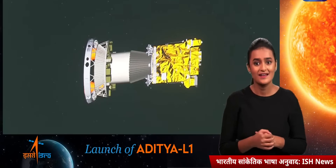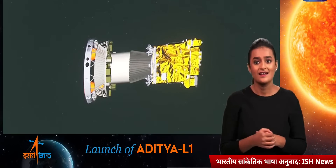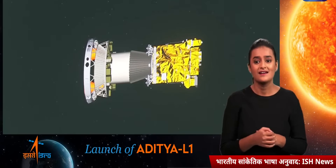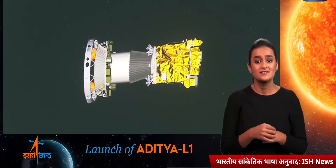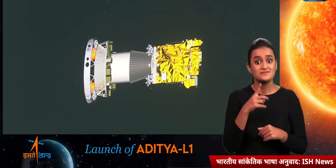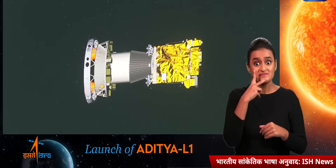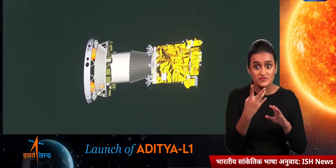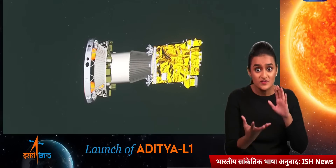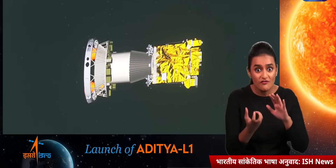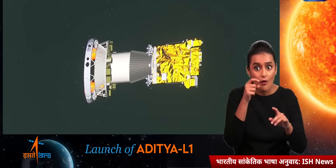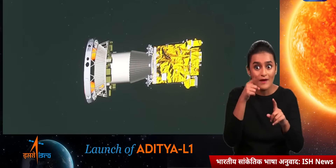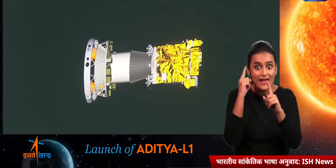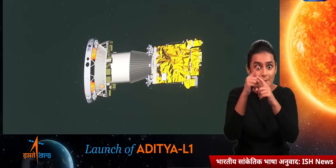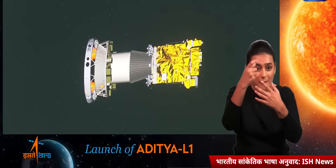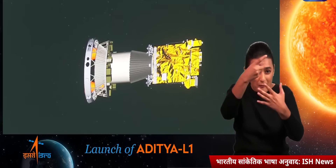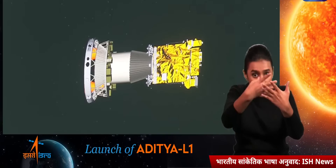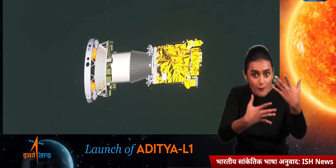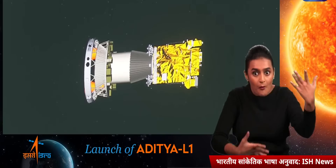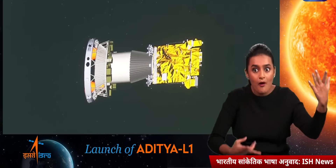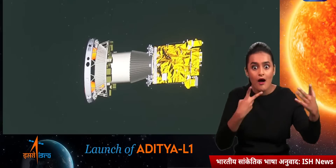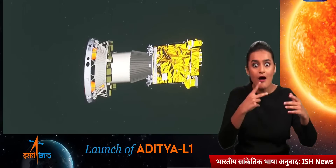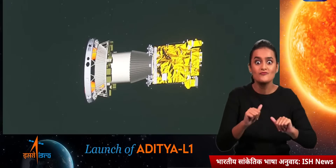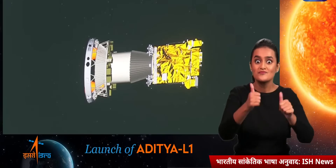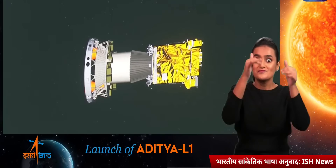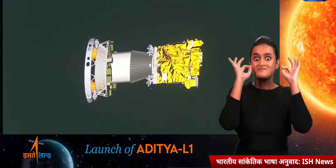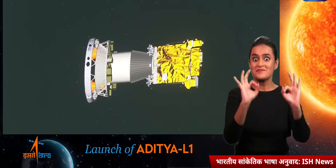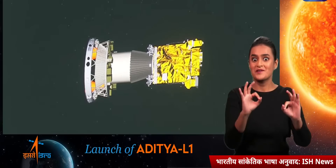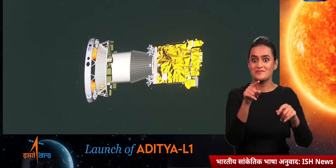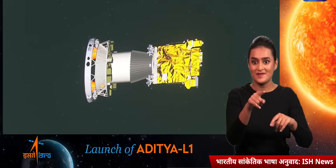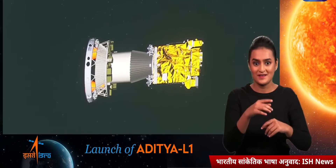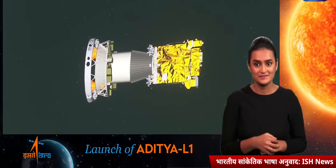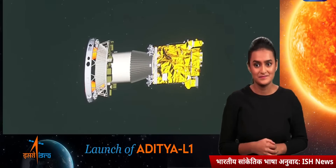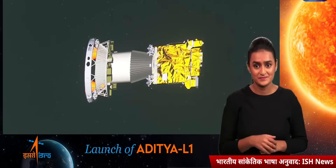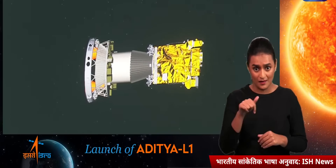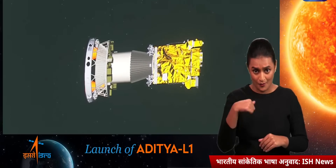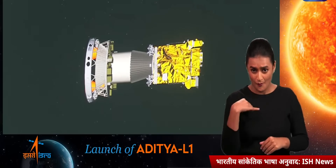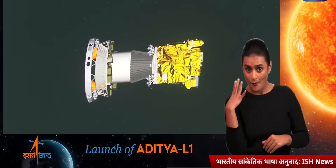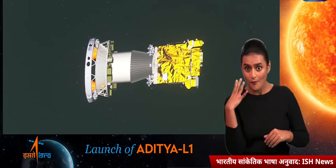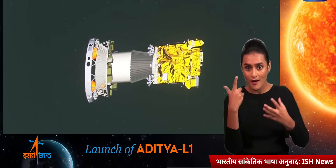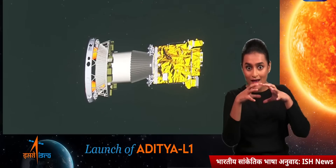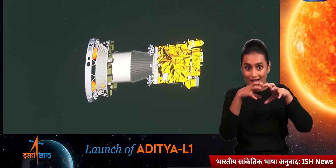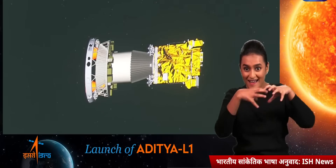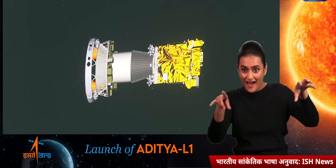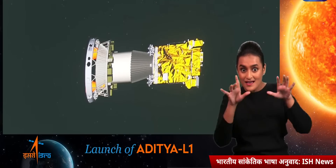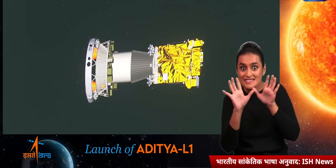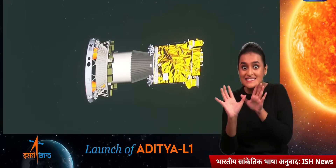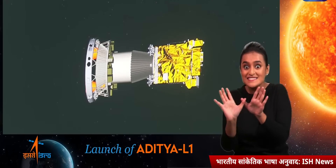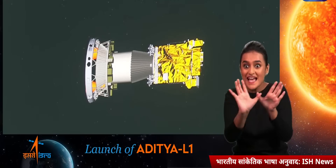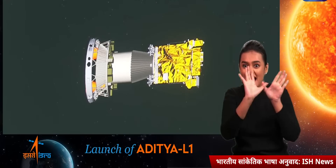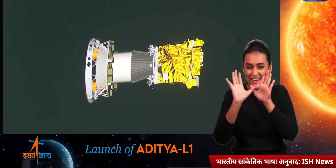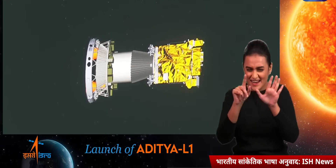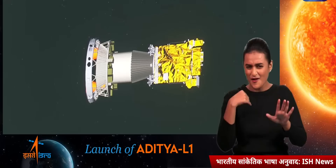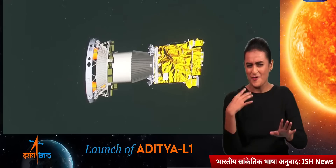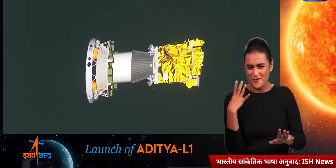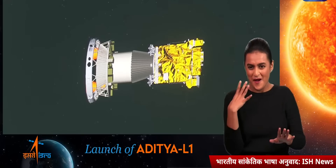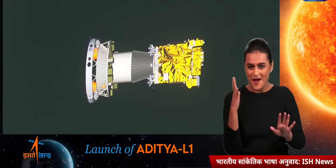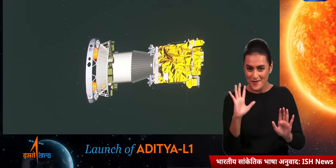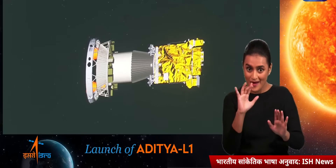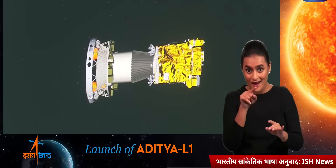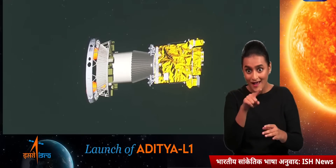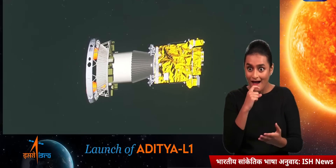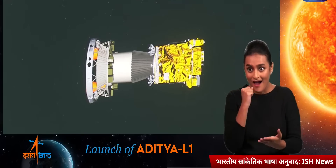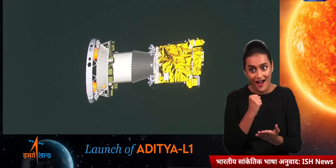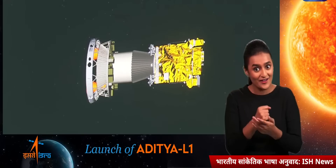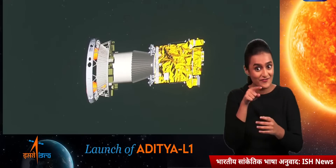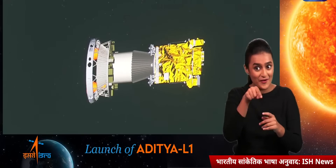हैं। We are now eagerly awaiting the injection of the satellite as we have the confirmation from the Range Operations